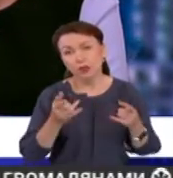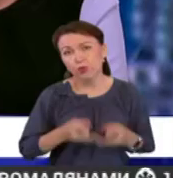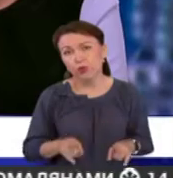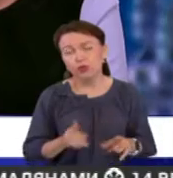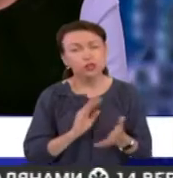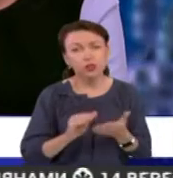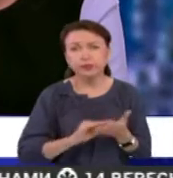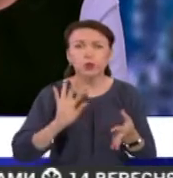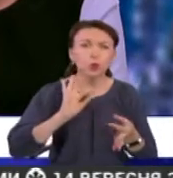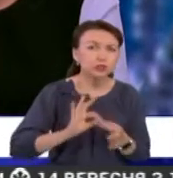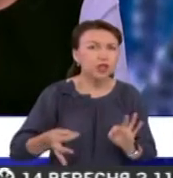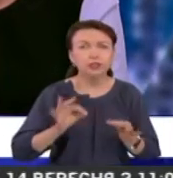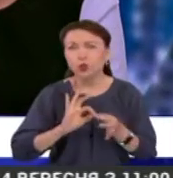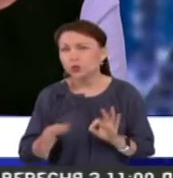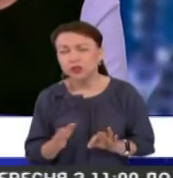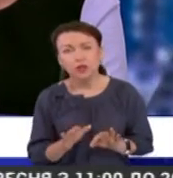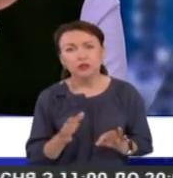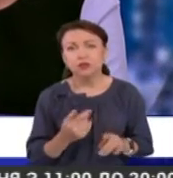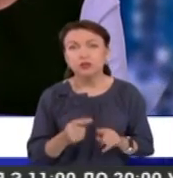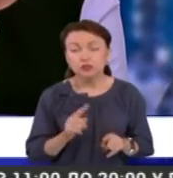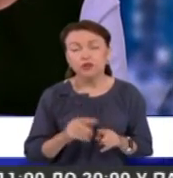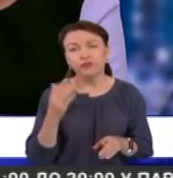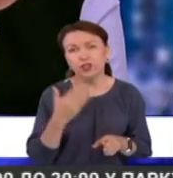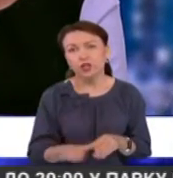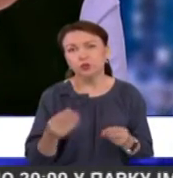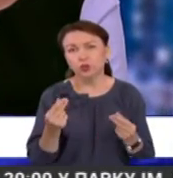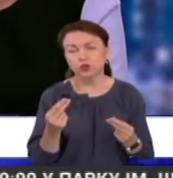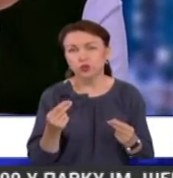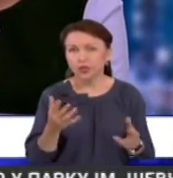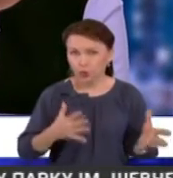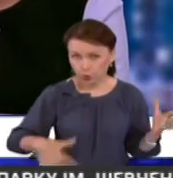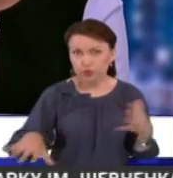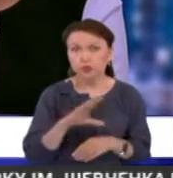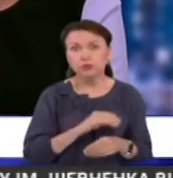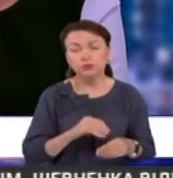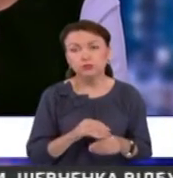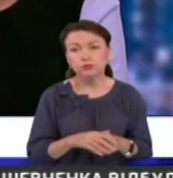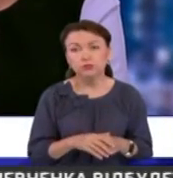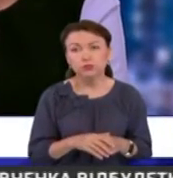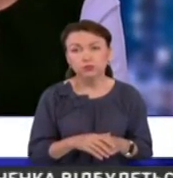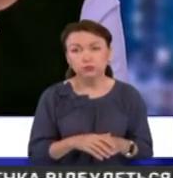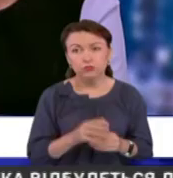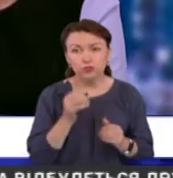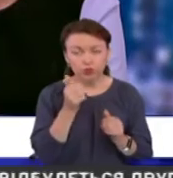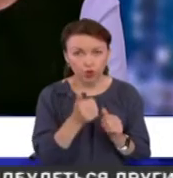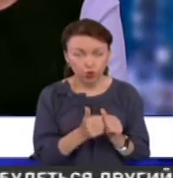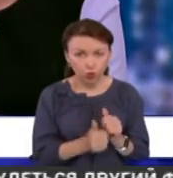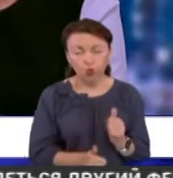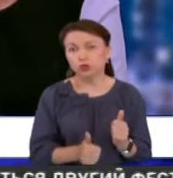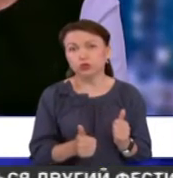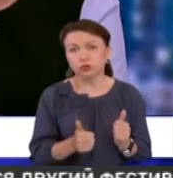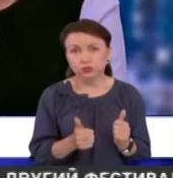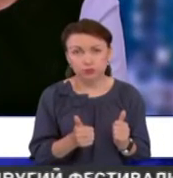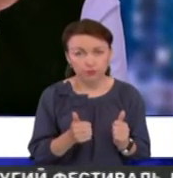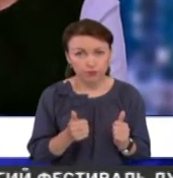з ускладненням, не ускладненням, фізіологічні. Це виділятимуться ці кошти абсолютно усім? На кожній